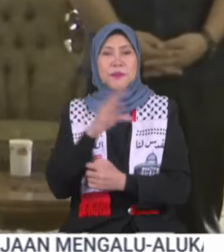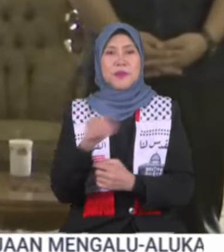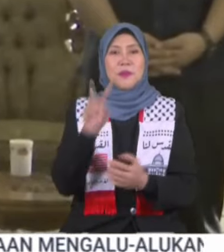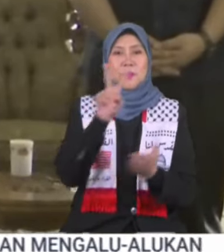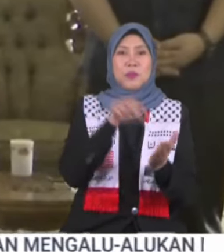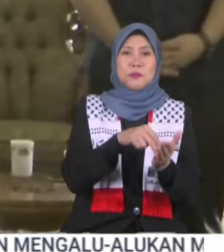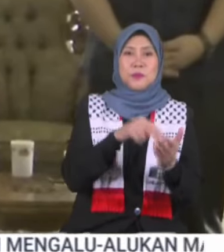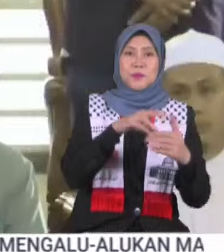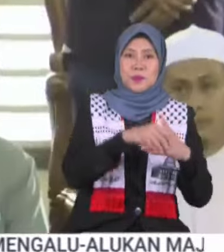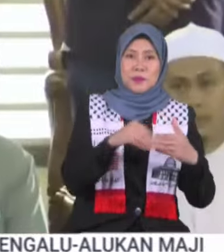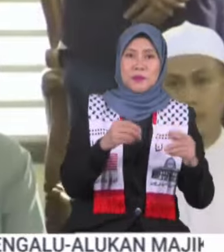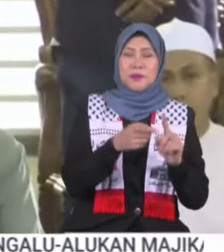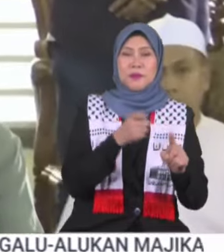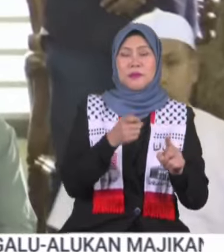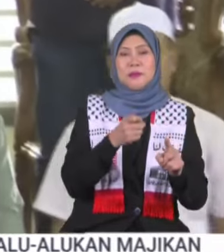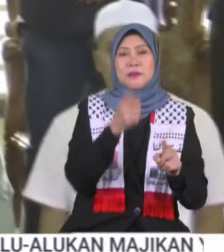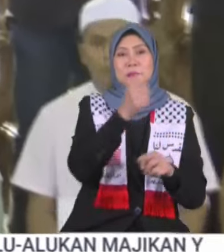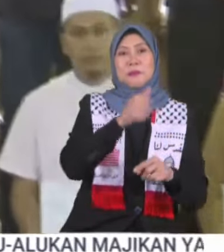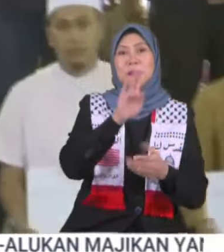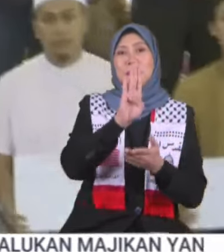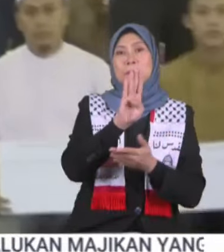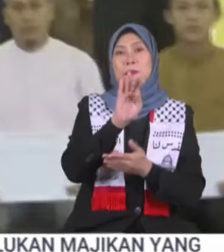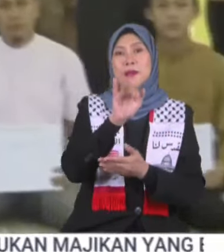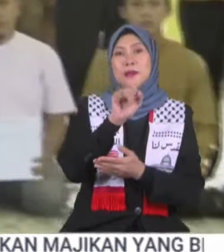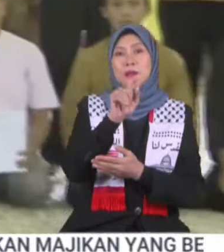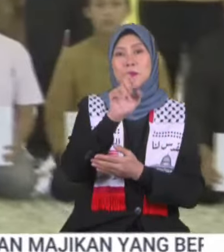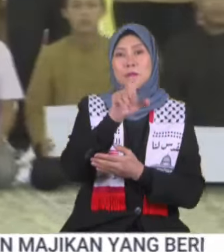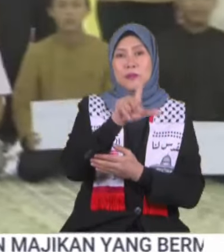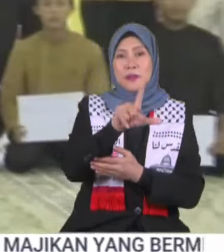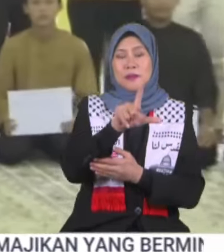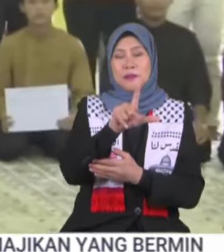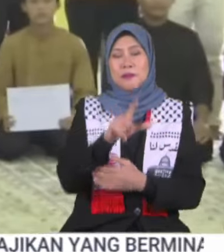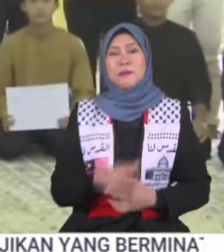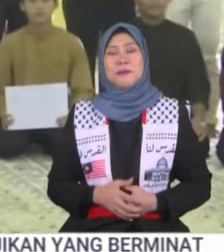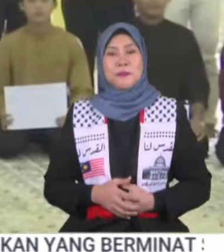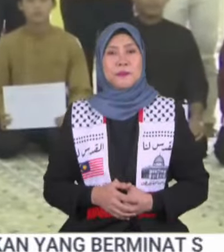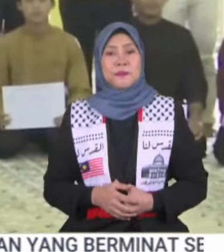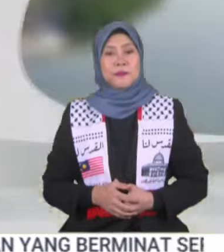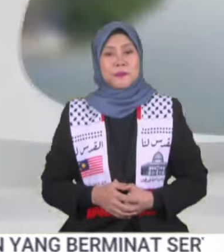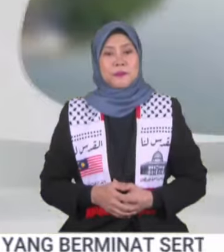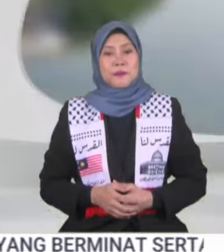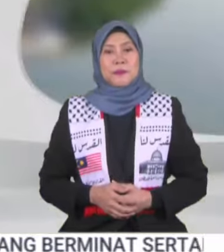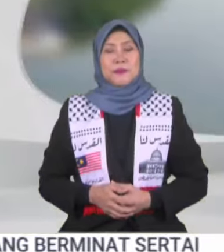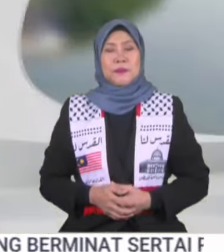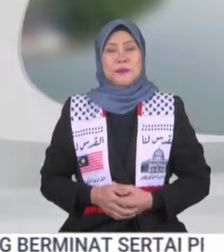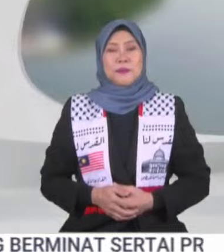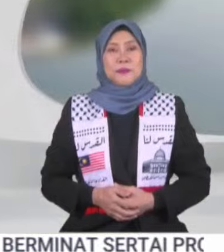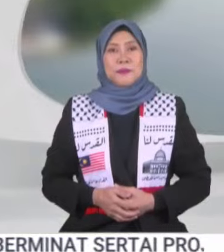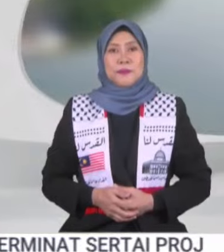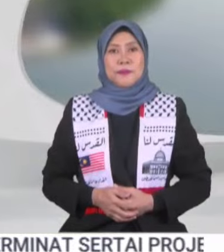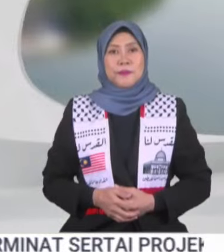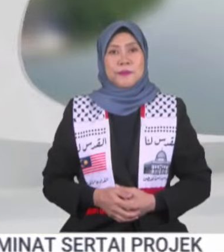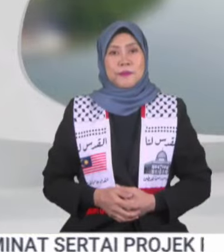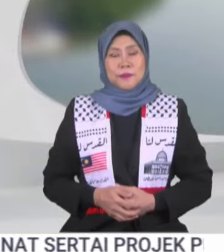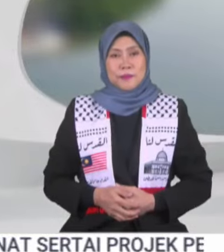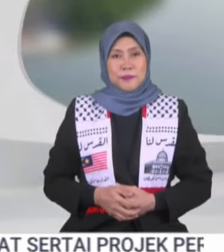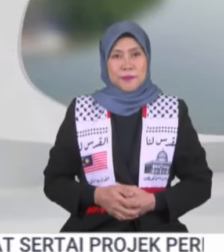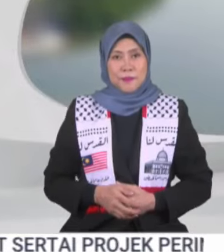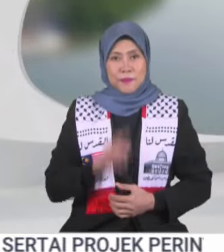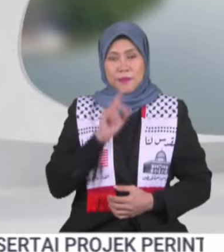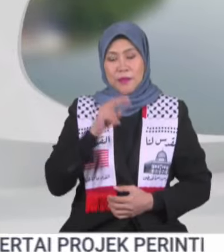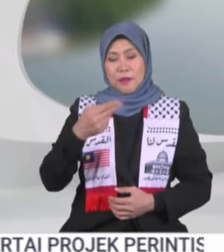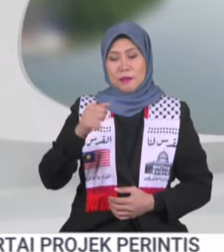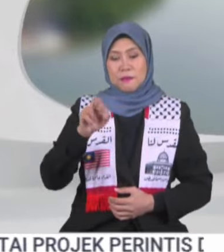rm2000 daripada perbadanan baitulmal untuk masjid daerah kinabatangan inisiatif Harmoni